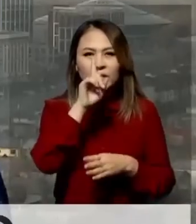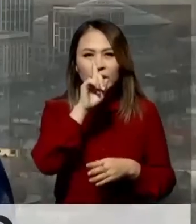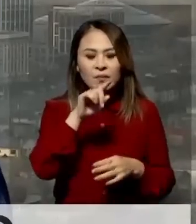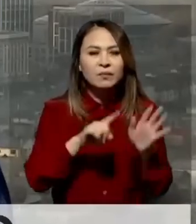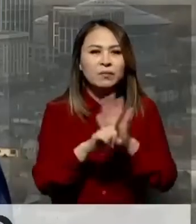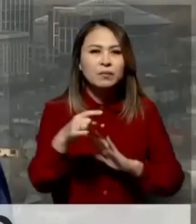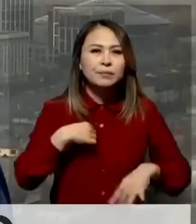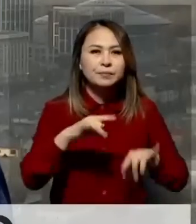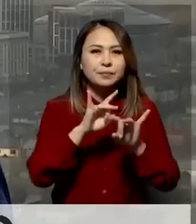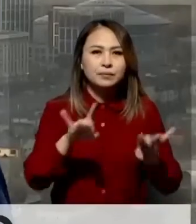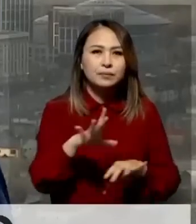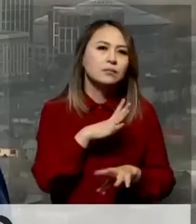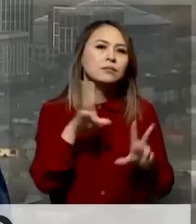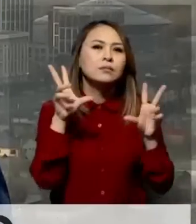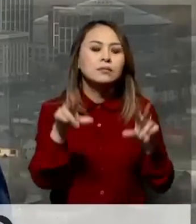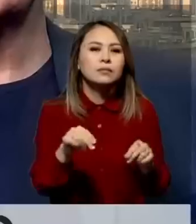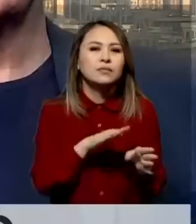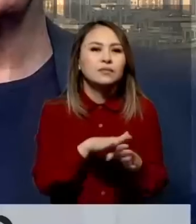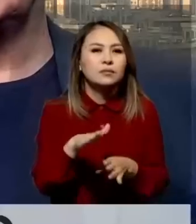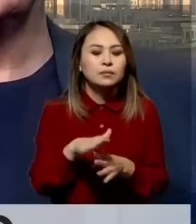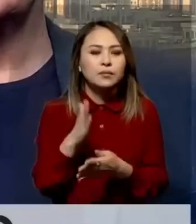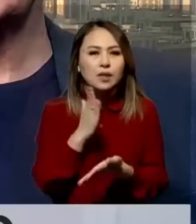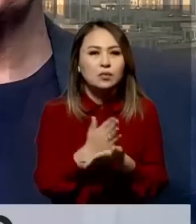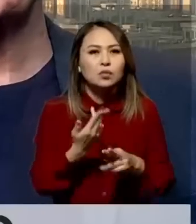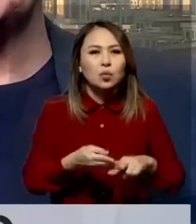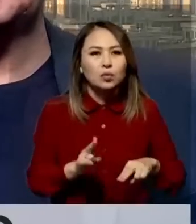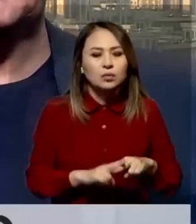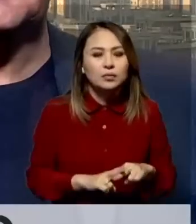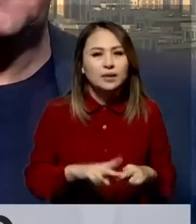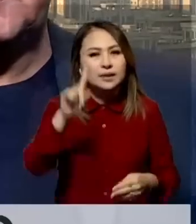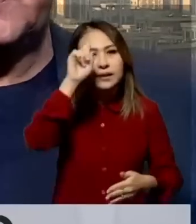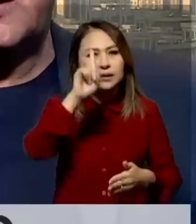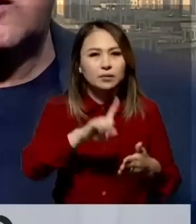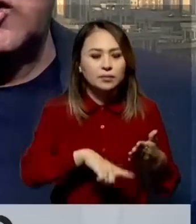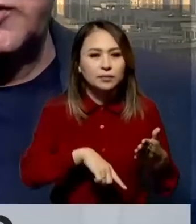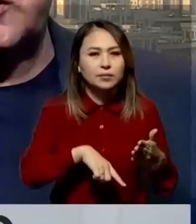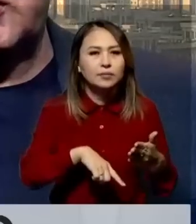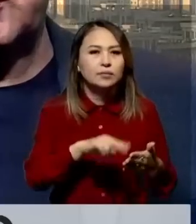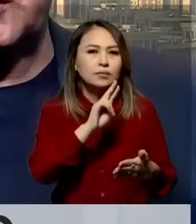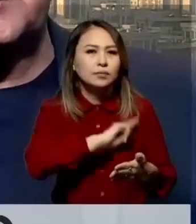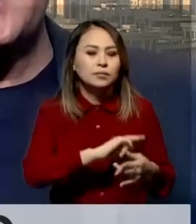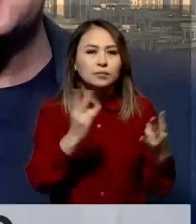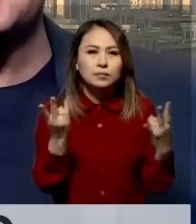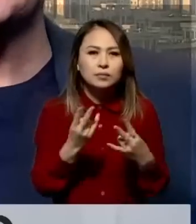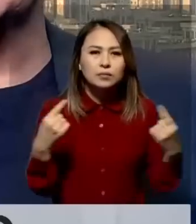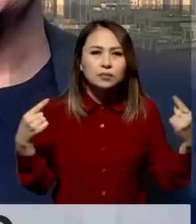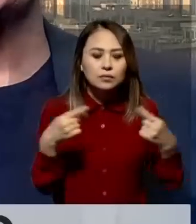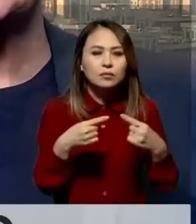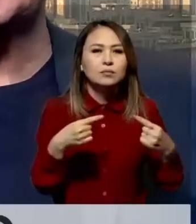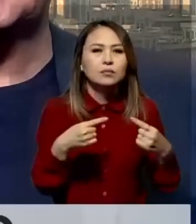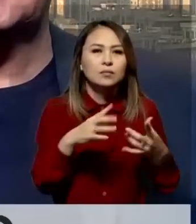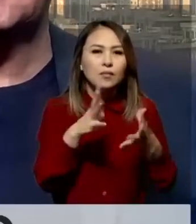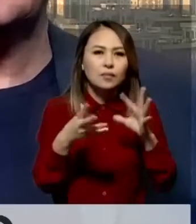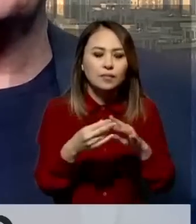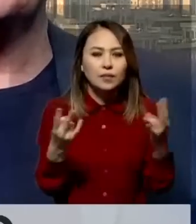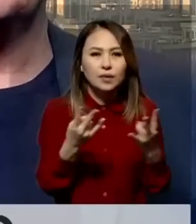өзінің айтқан уәдесін орындап жатыр. Сондықтан да олар сенімді ақтап жұмыс істеу керек. Нақтылы нәтиже